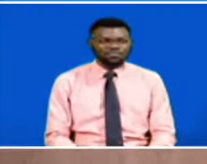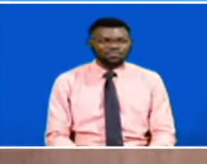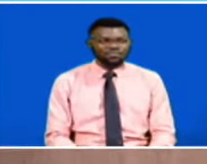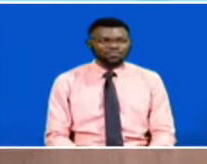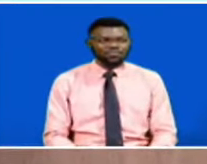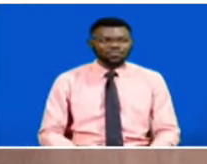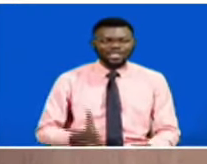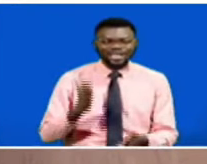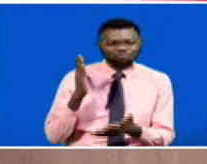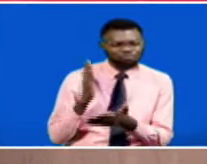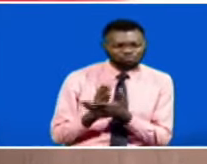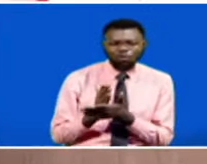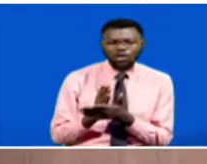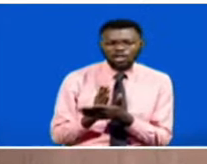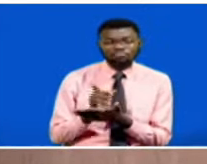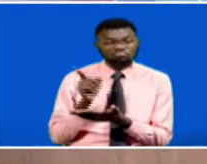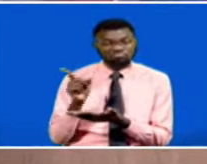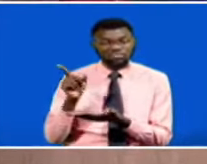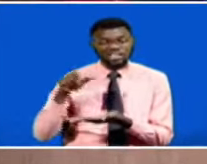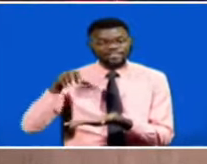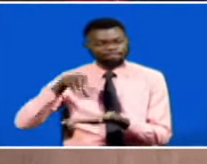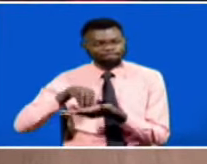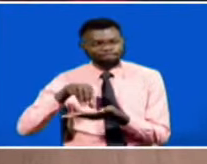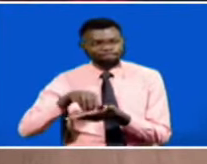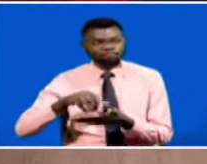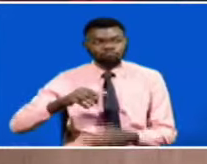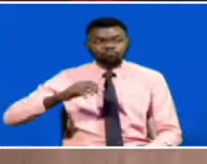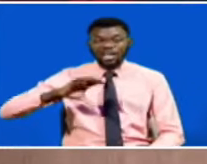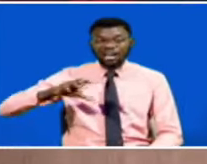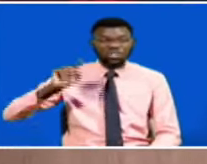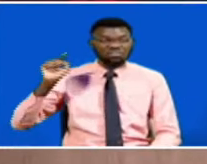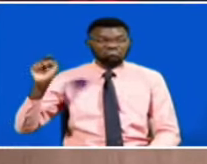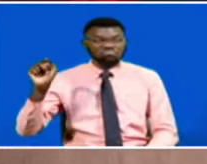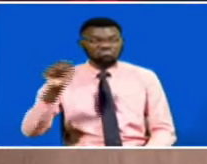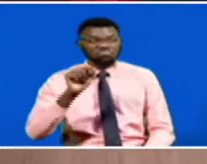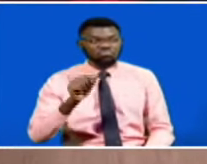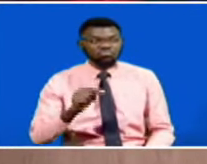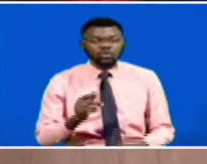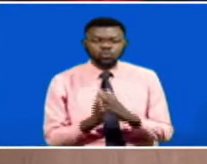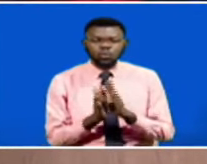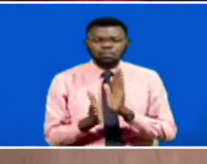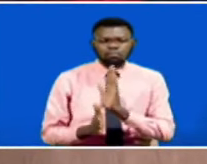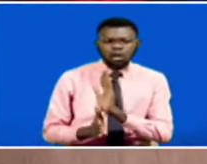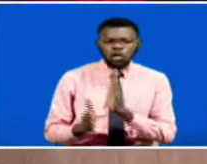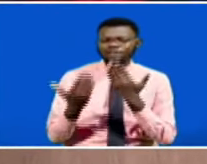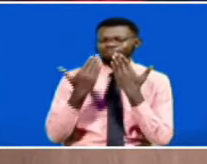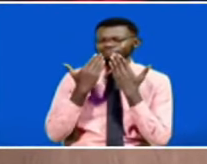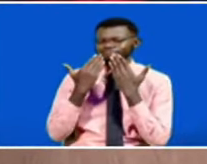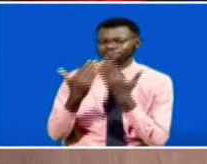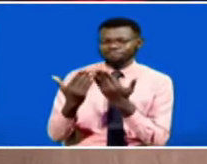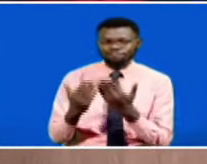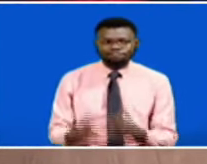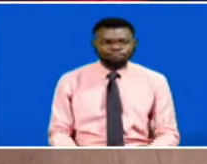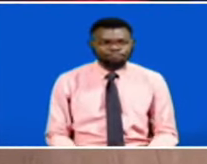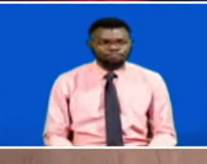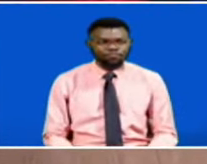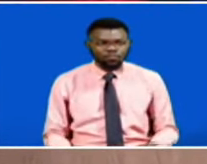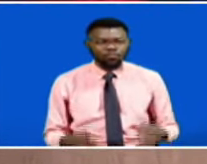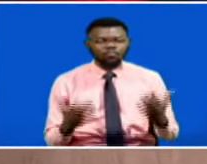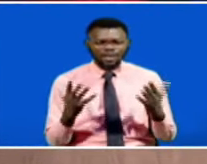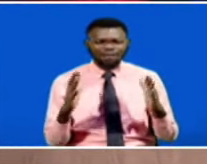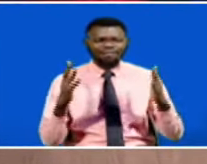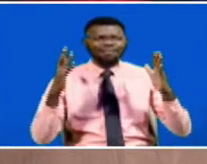Ama kweli mtazamaji, ndio hali halisi katika baadhi ya kaunti. Taarifa yake Gloria Milimo, asante sana. Na tamasha za kila